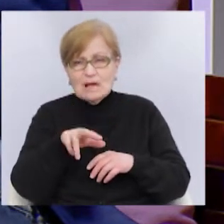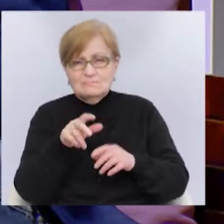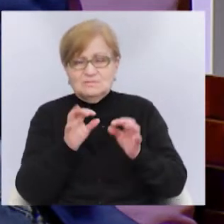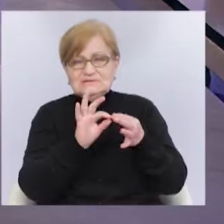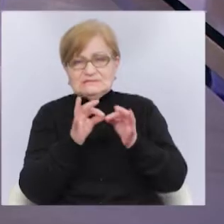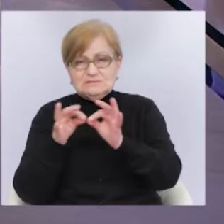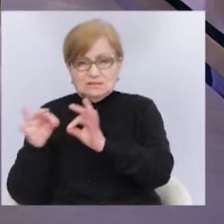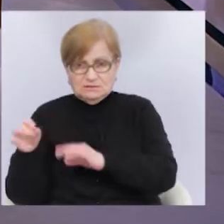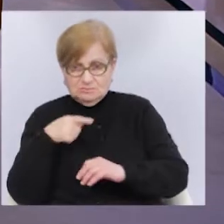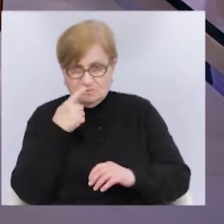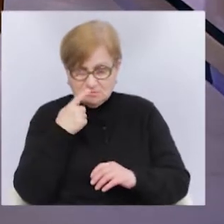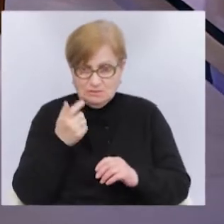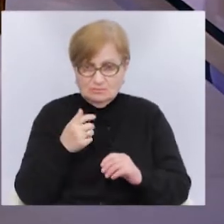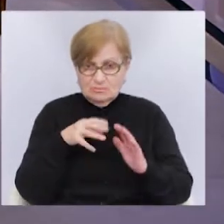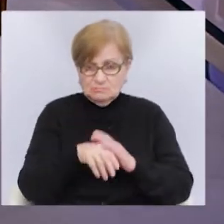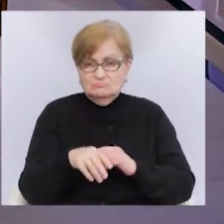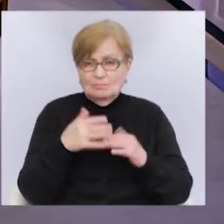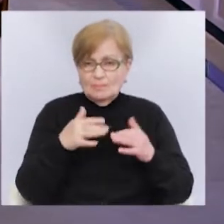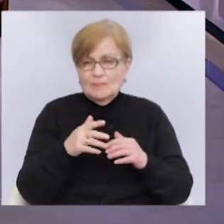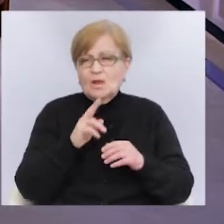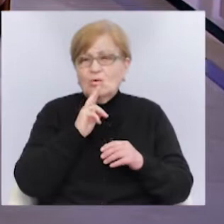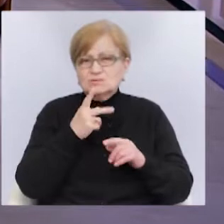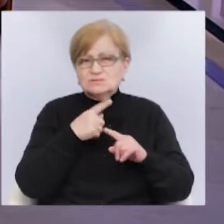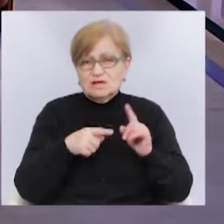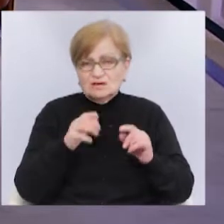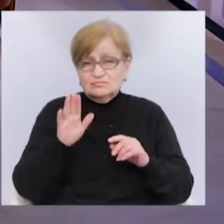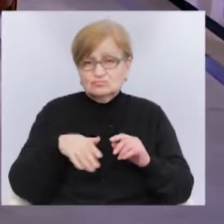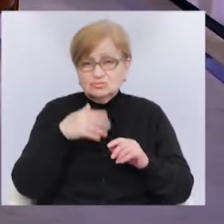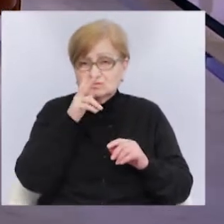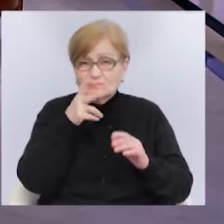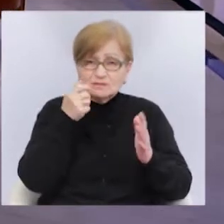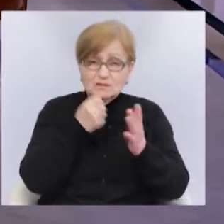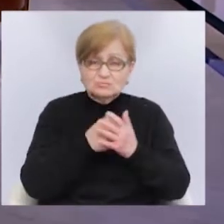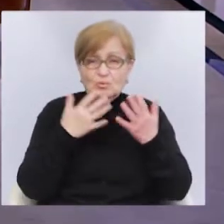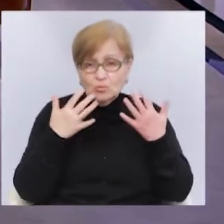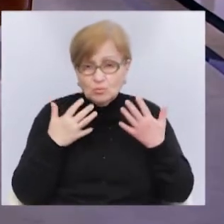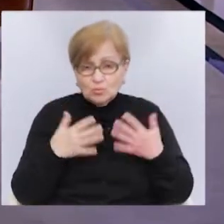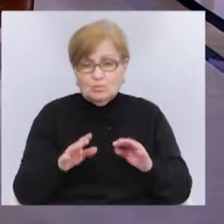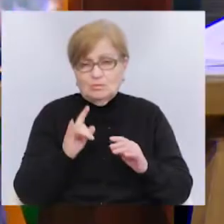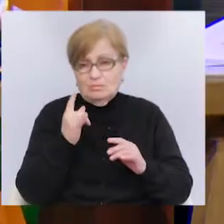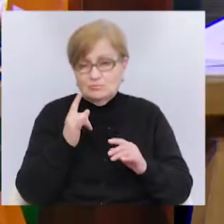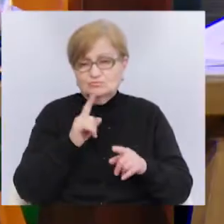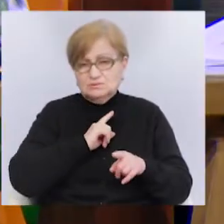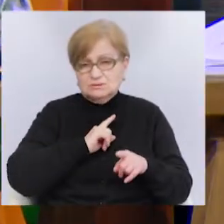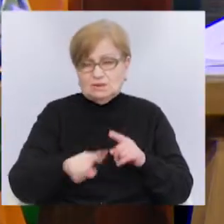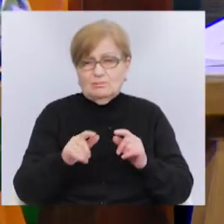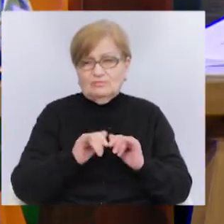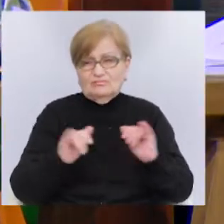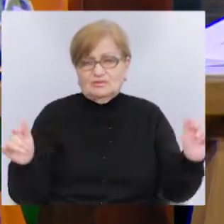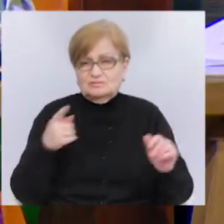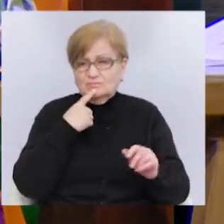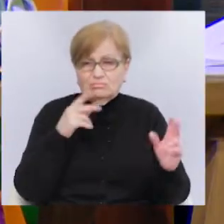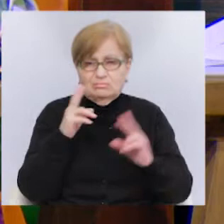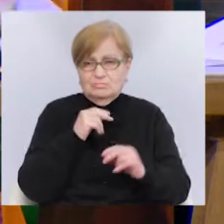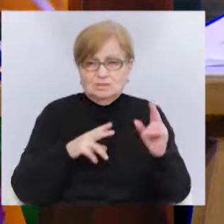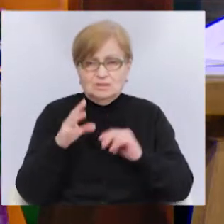სიტყვიანი წინადადებების ამ ფრაზების თქმას და უკვე ორ წლინახევრიდან სამ წლამდე პერიოდია, როცა ეს ძალიან სწრაფად ვითარდება ენა, უკვე